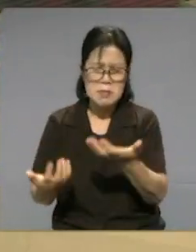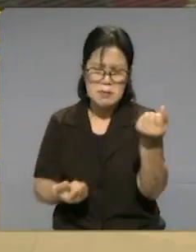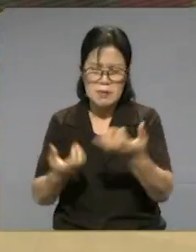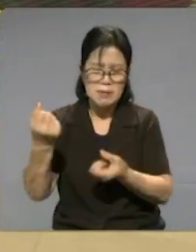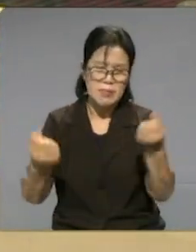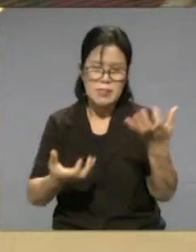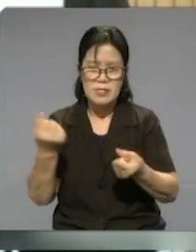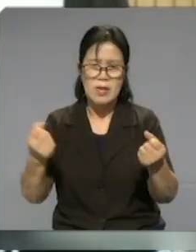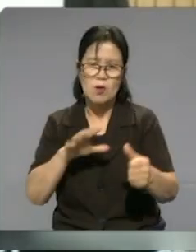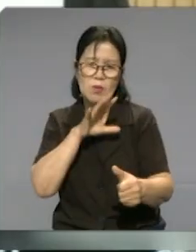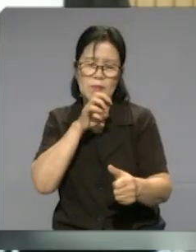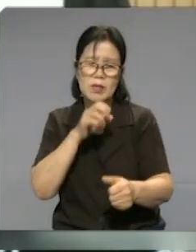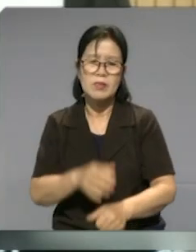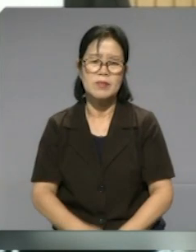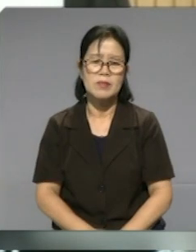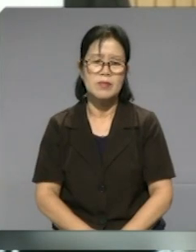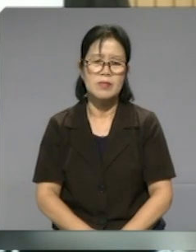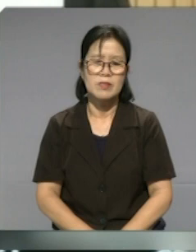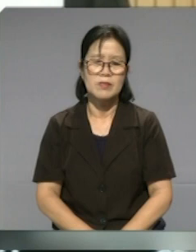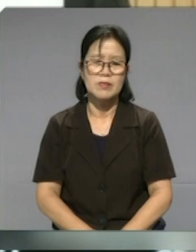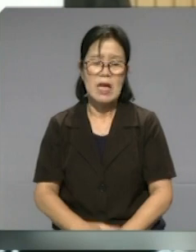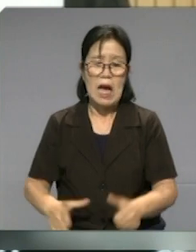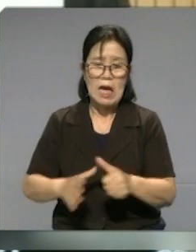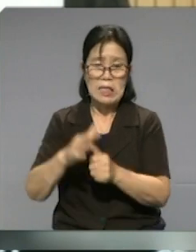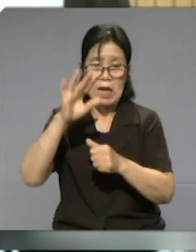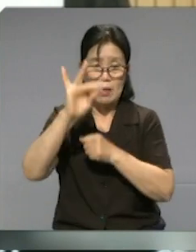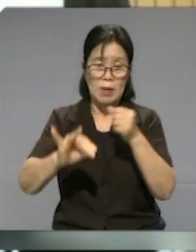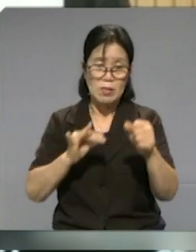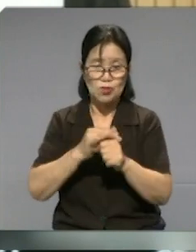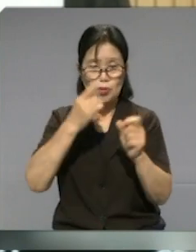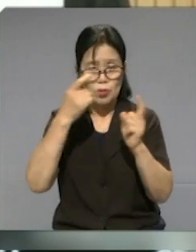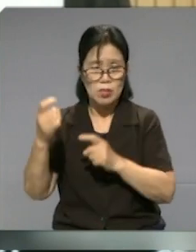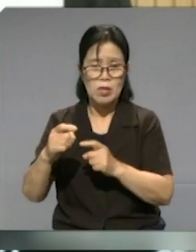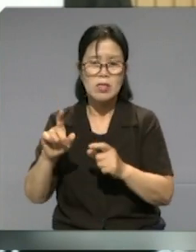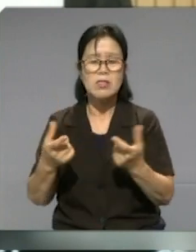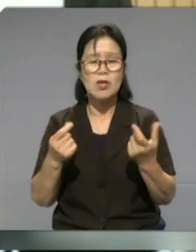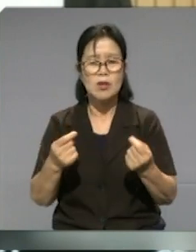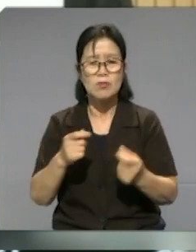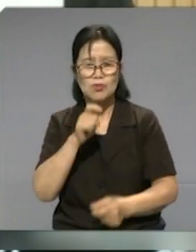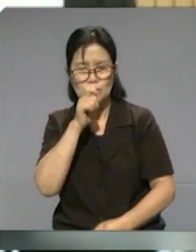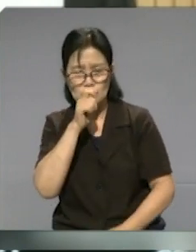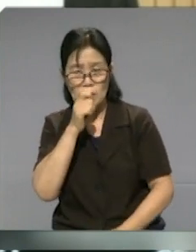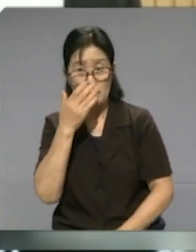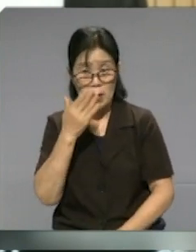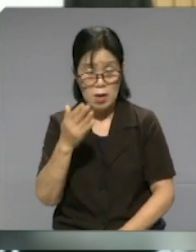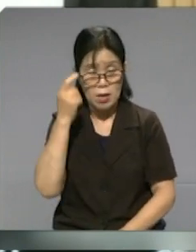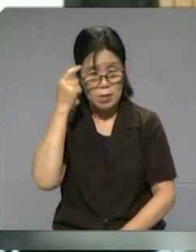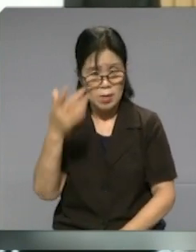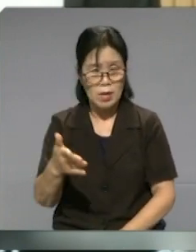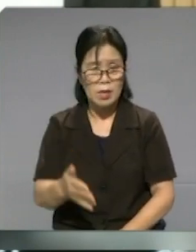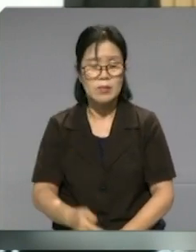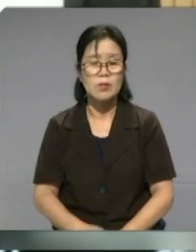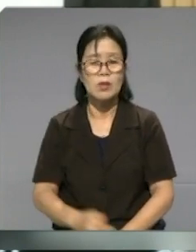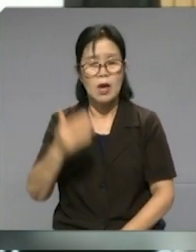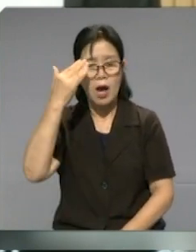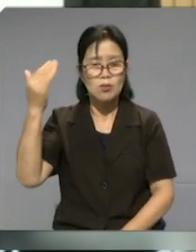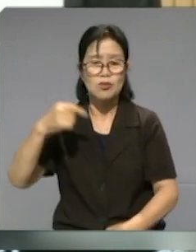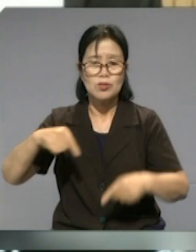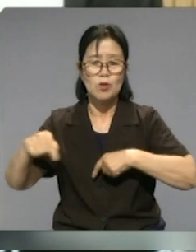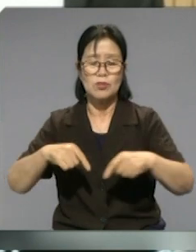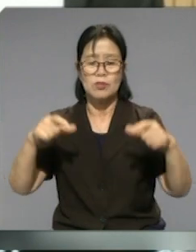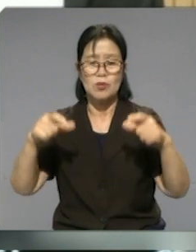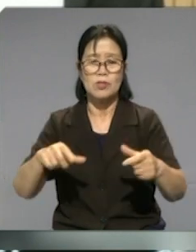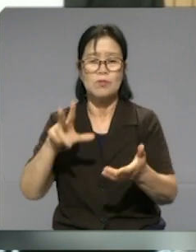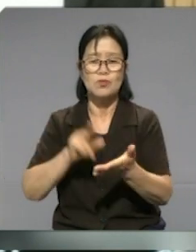반박했습니다 칸투 학살 100주년이 됐는데 이렇게 이렇게 침묵할 수 있을까 그리고 한국의